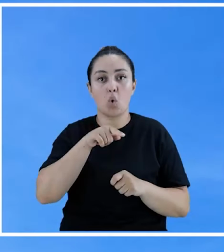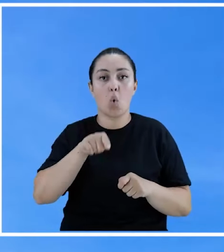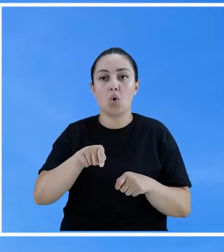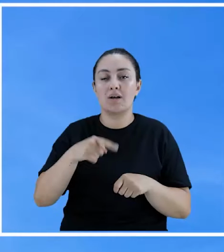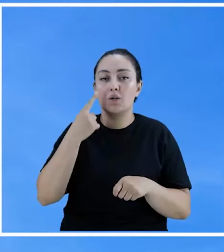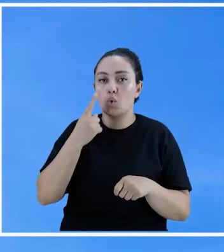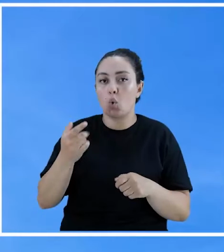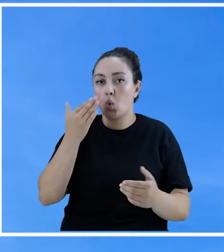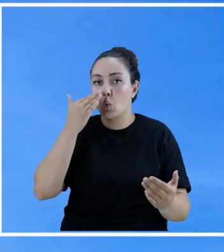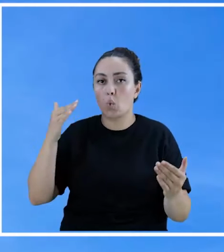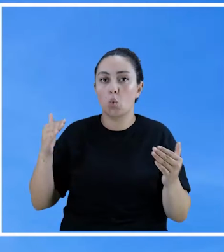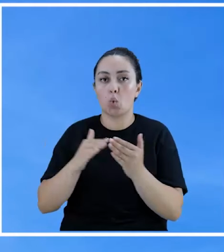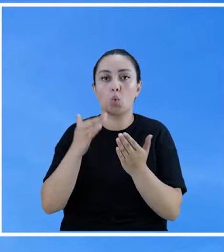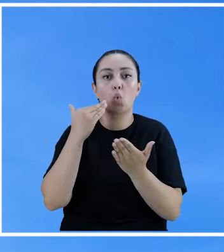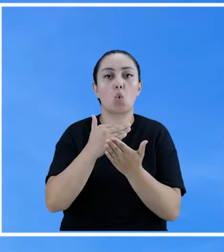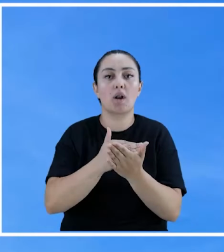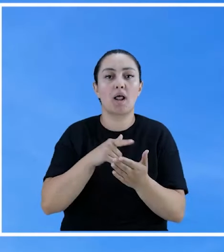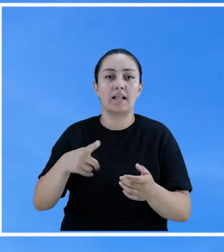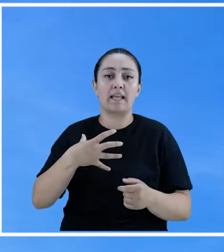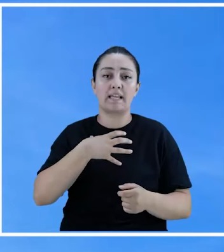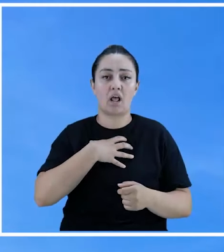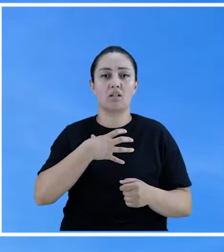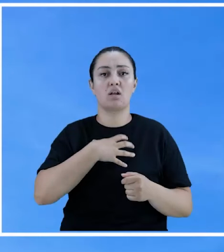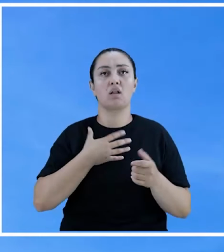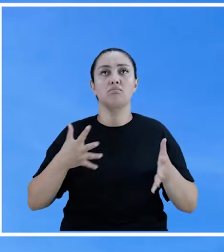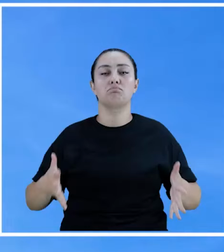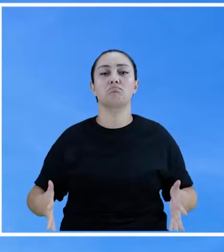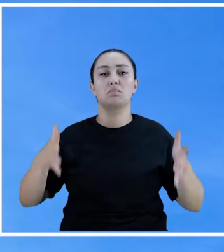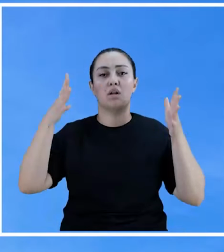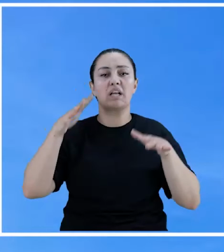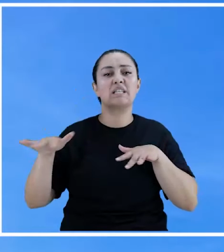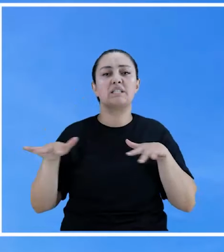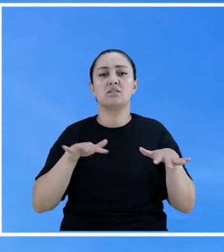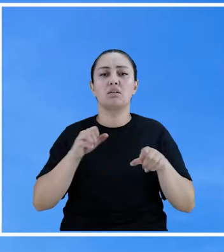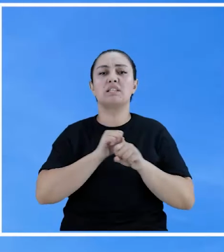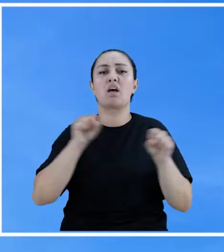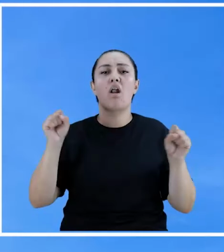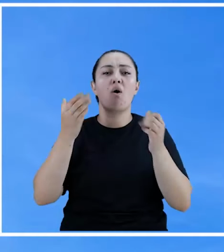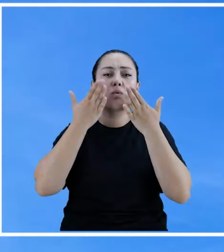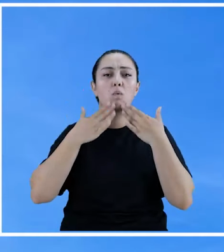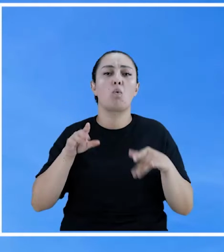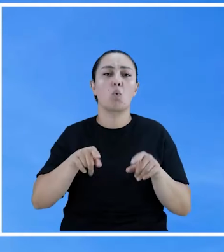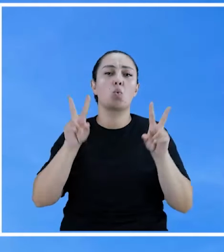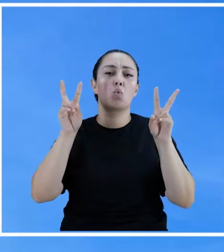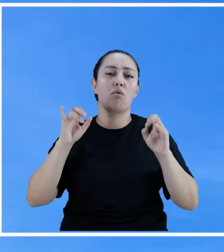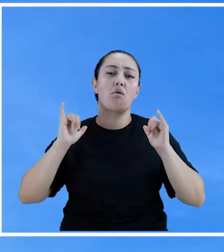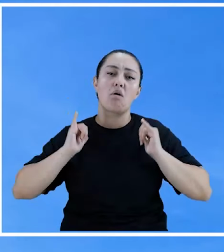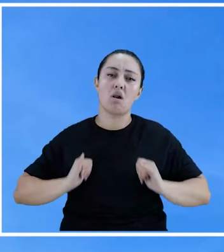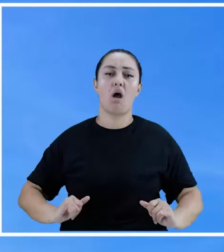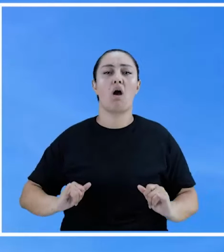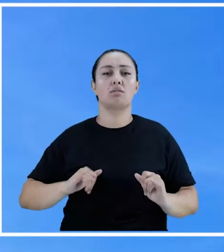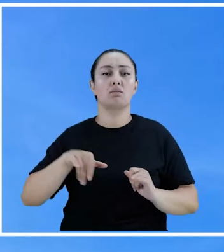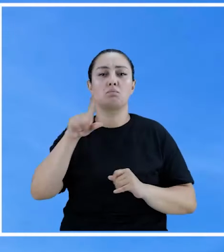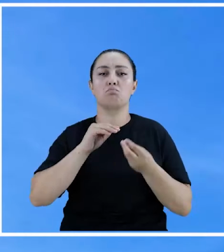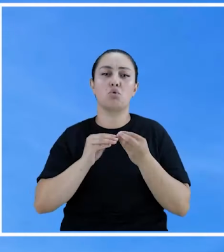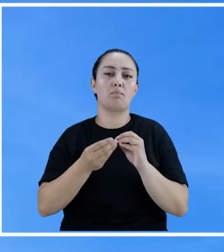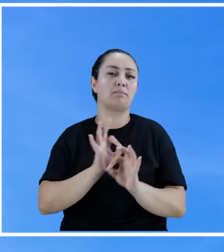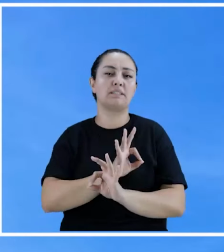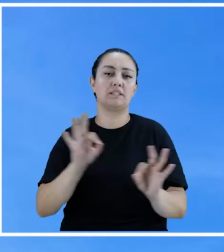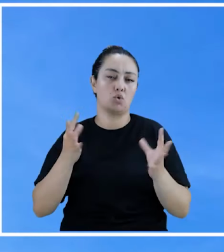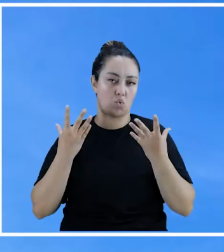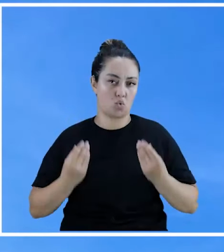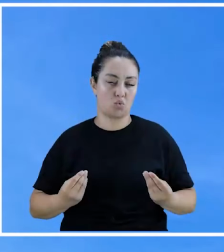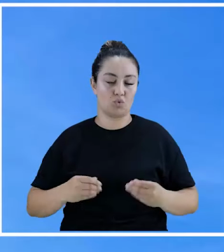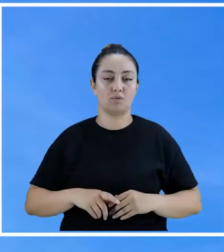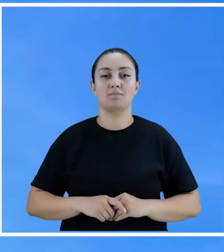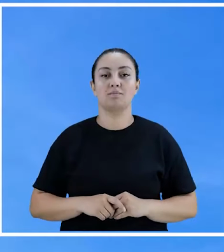dinamik koşullar altında kendi kendini taşıyan ve hasar görmeden bu konuyu rahatlıkla atlatabilen yapılar